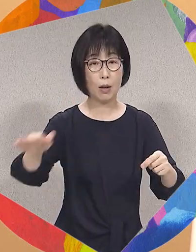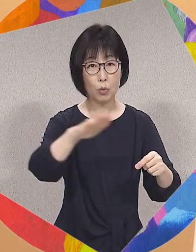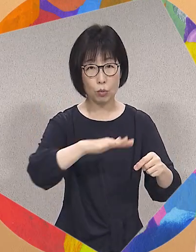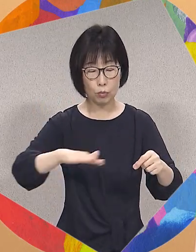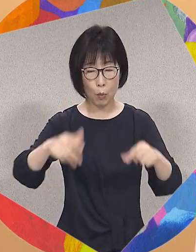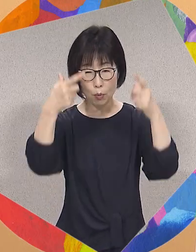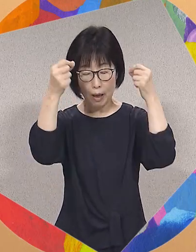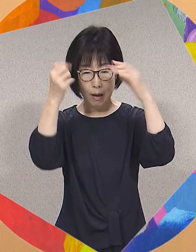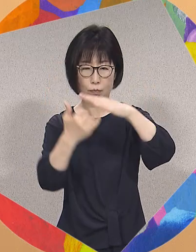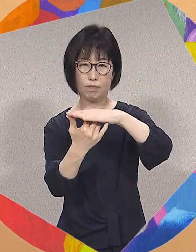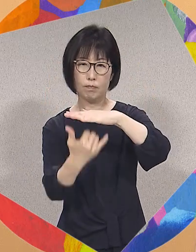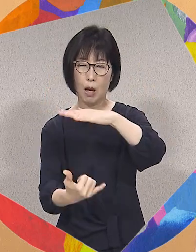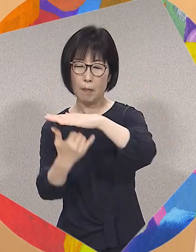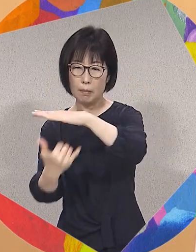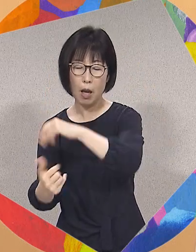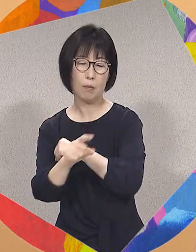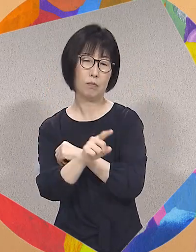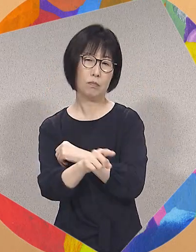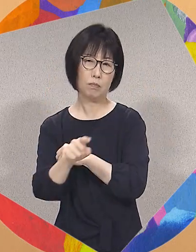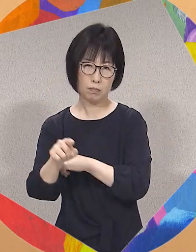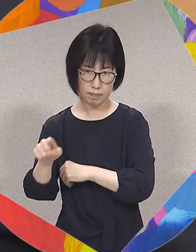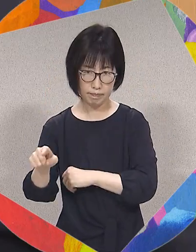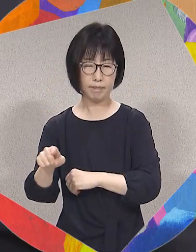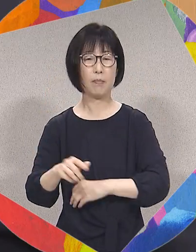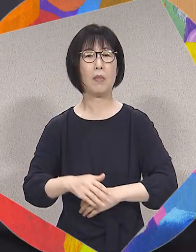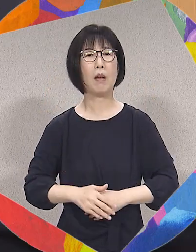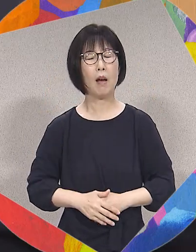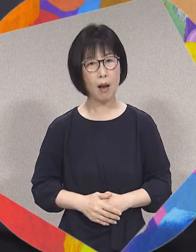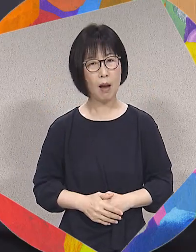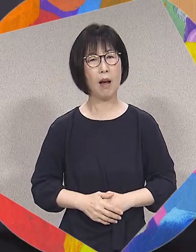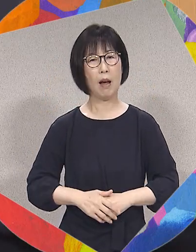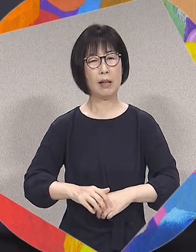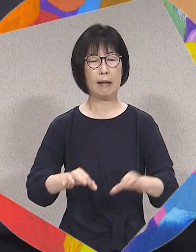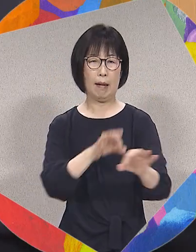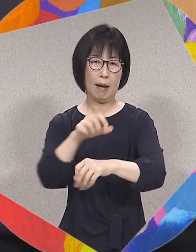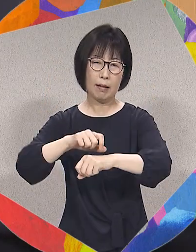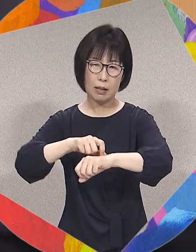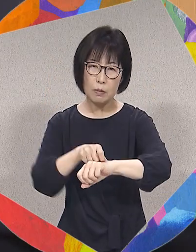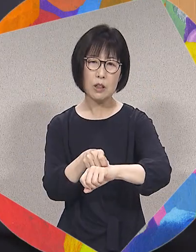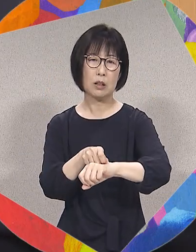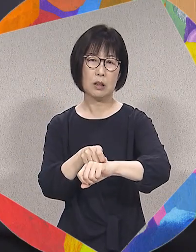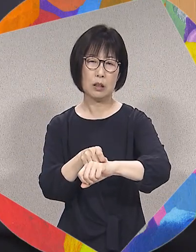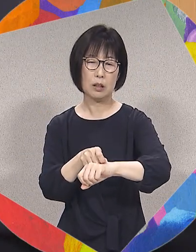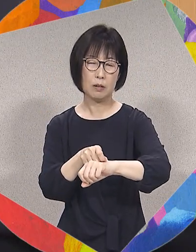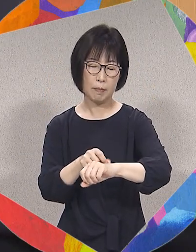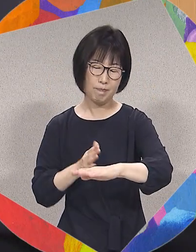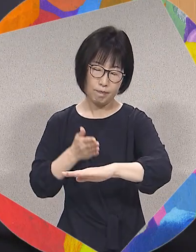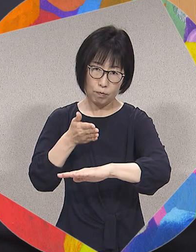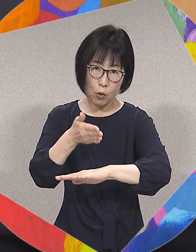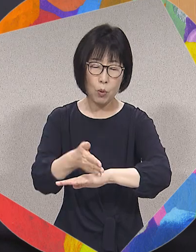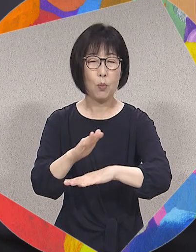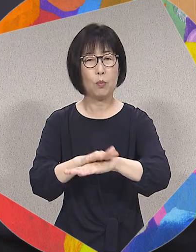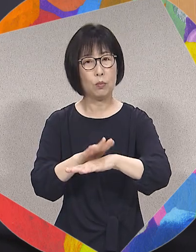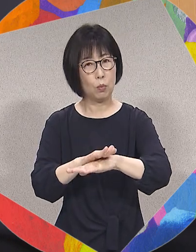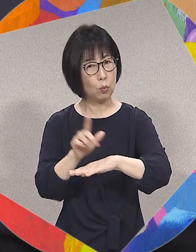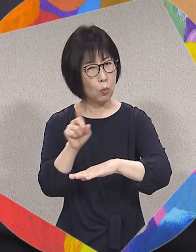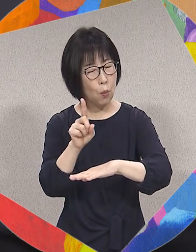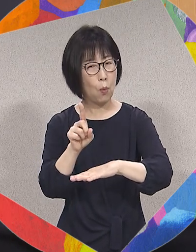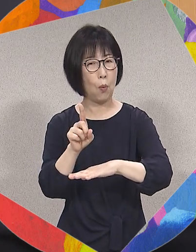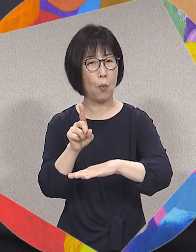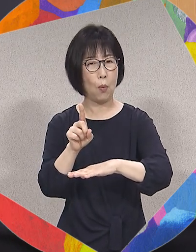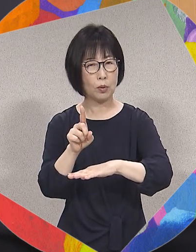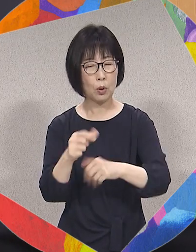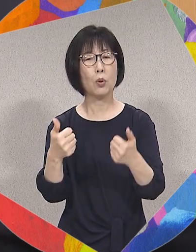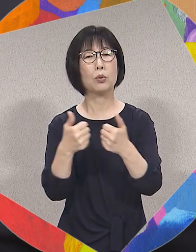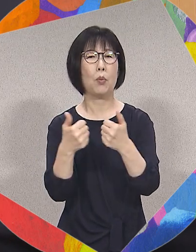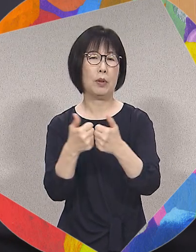ではどんどん定員割れが増えてきました。こういう厳しい時代をどう生き残るかということの経営相